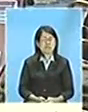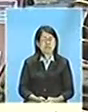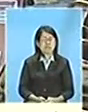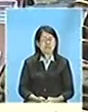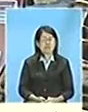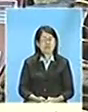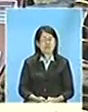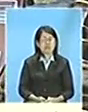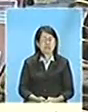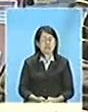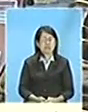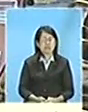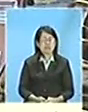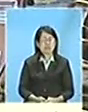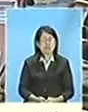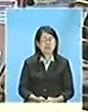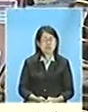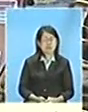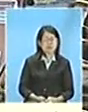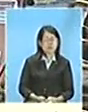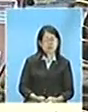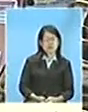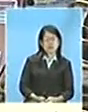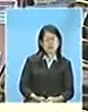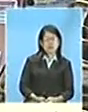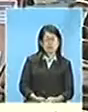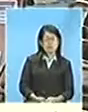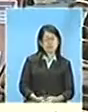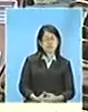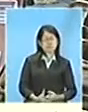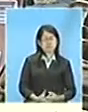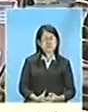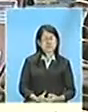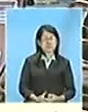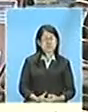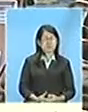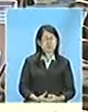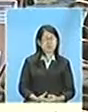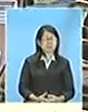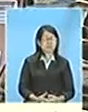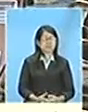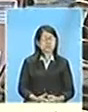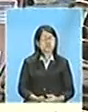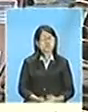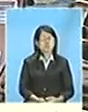Thank you.